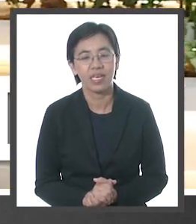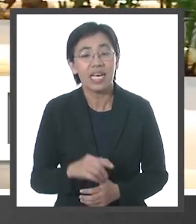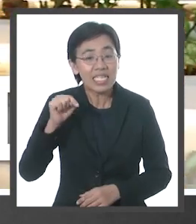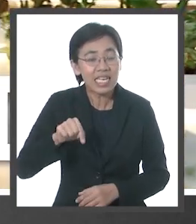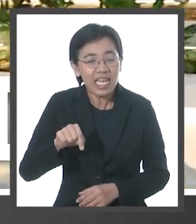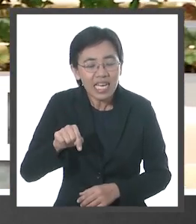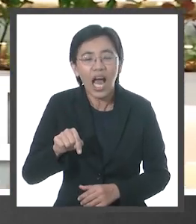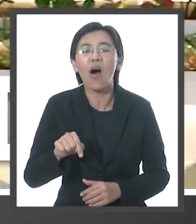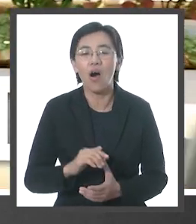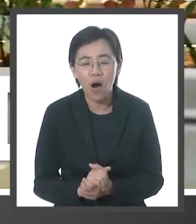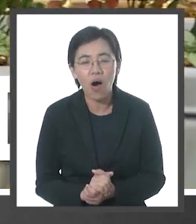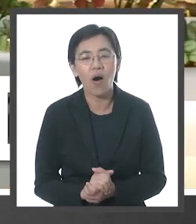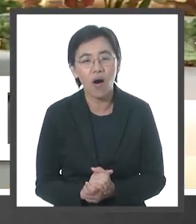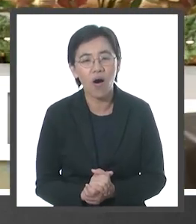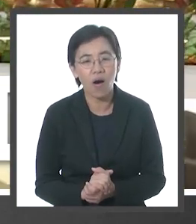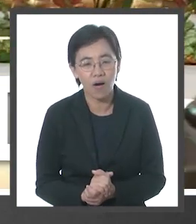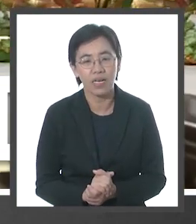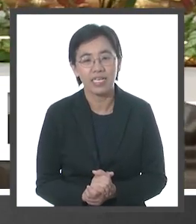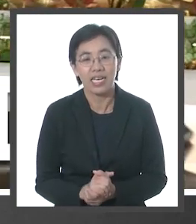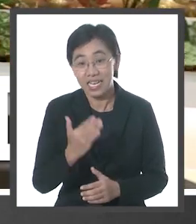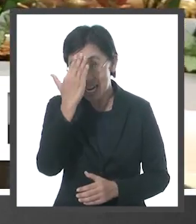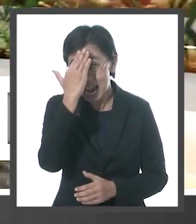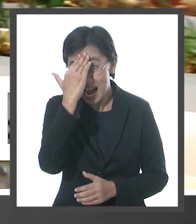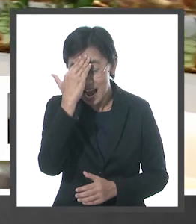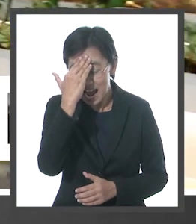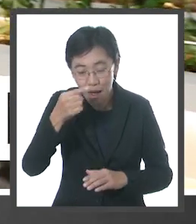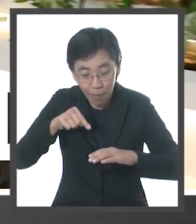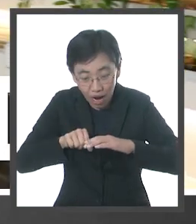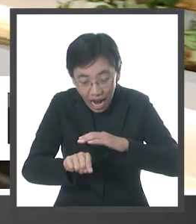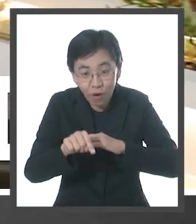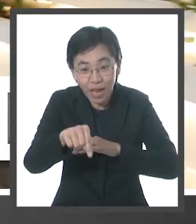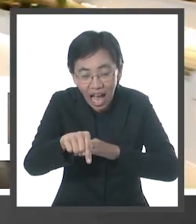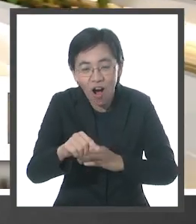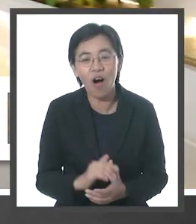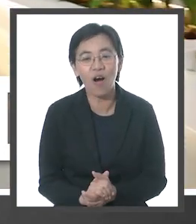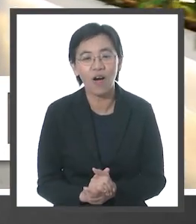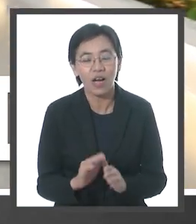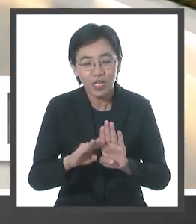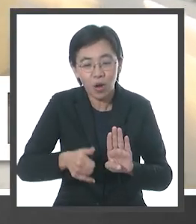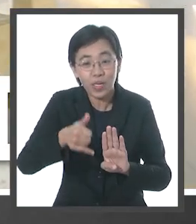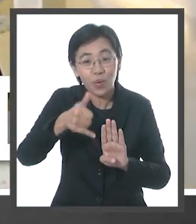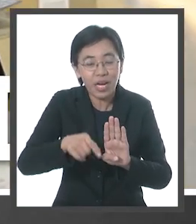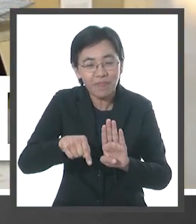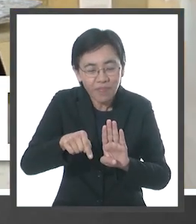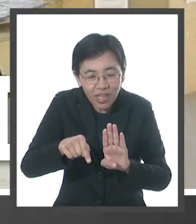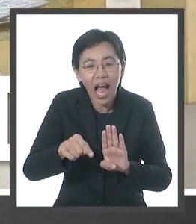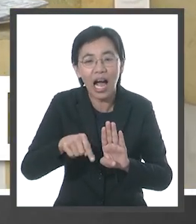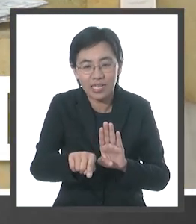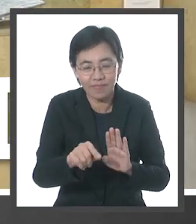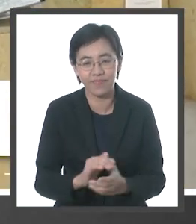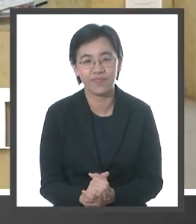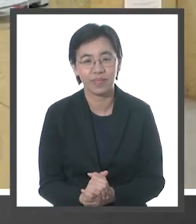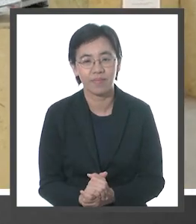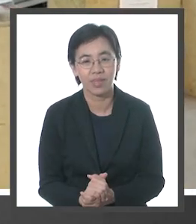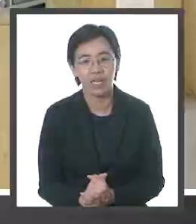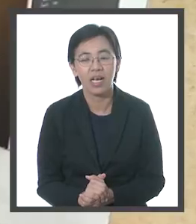ะคะซึ่งเป็นโซนต่อเนื่องมาจาก Welcome Hall จากด้านหน้านะคะพอเข้าประตูลิฟต์มาถ้า Welcome Hall เนี่ยก็คือเราจะมีจุด